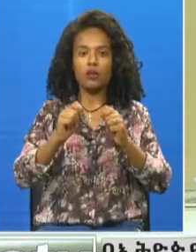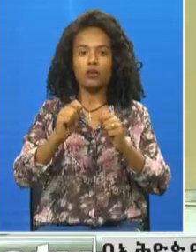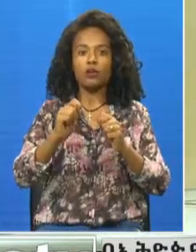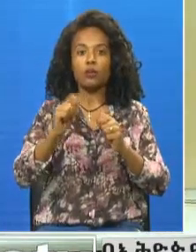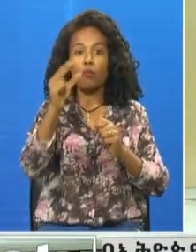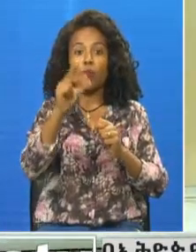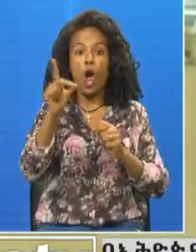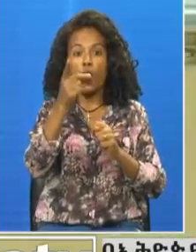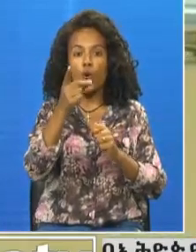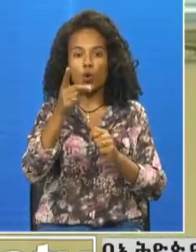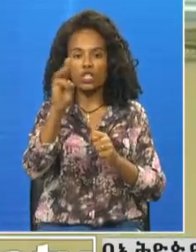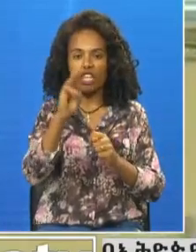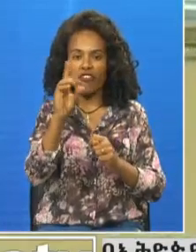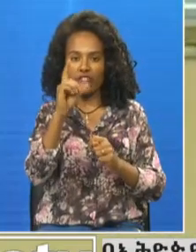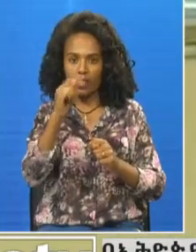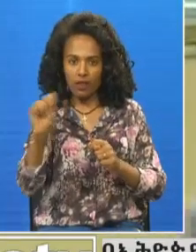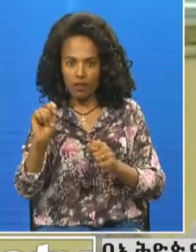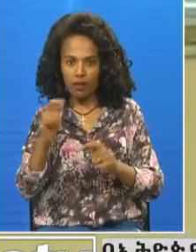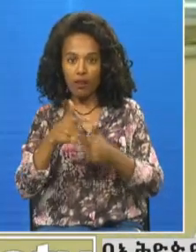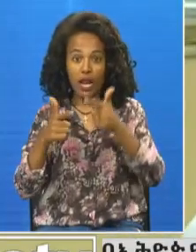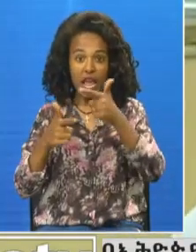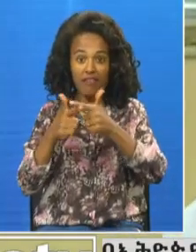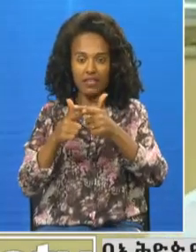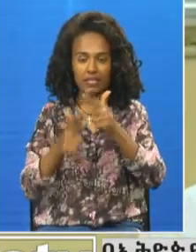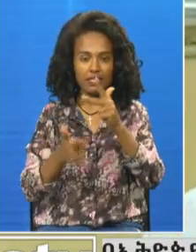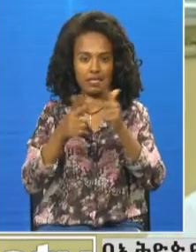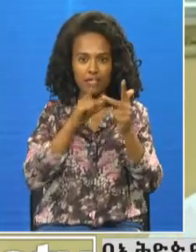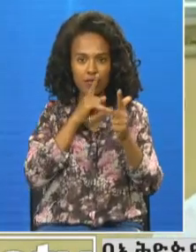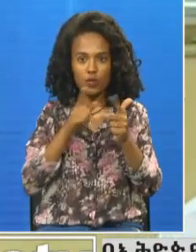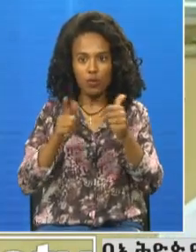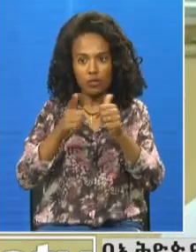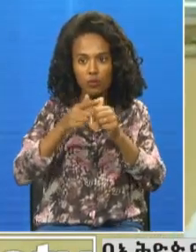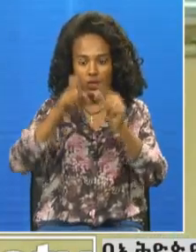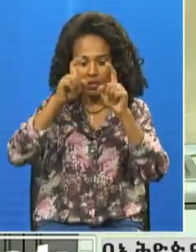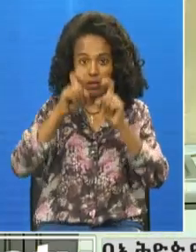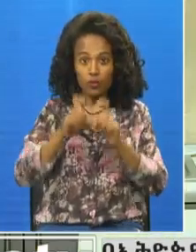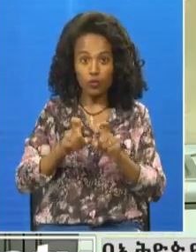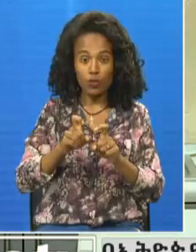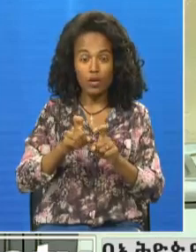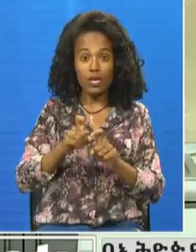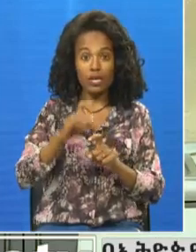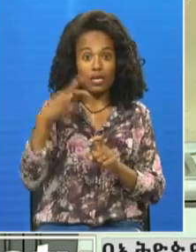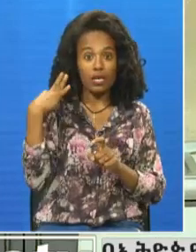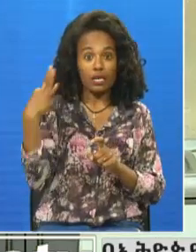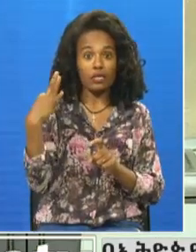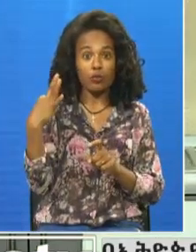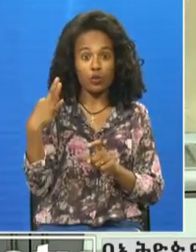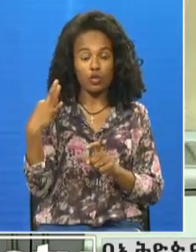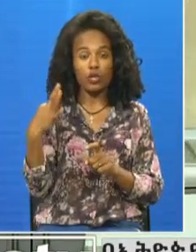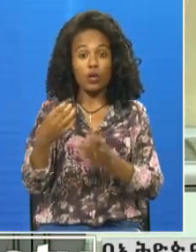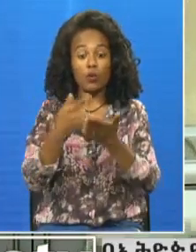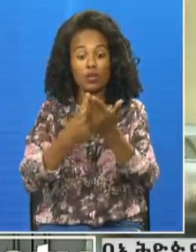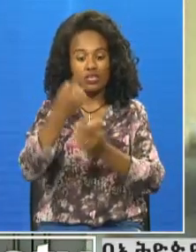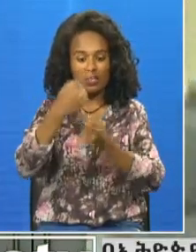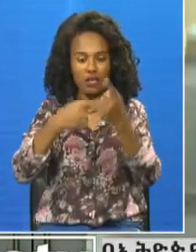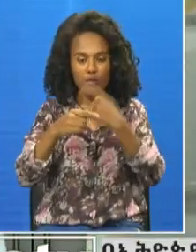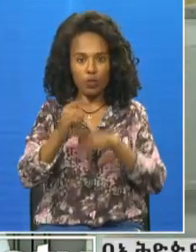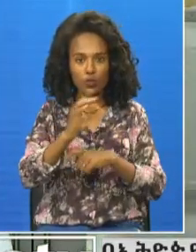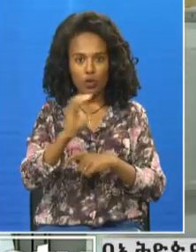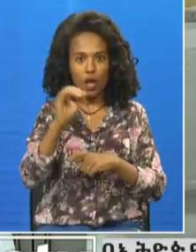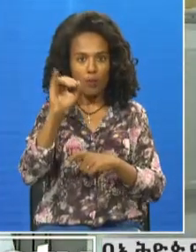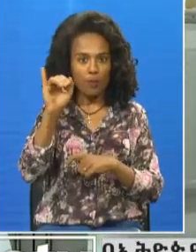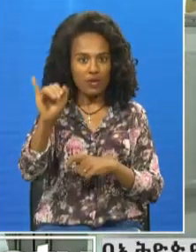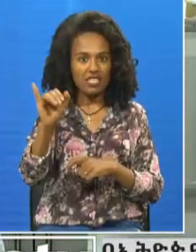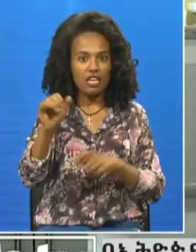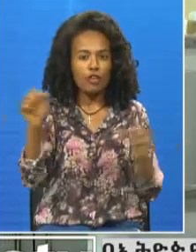የለበትም የሚለው የሚታወቅበት ነው። ከዚህ ባለፈም የኮቪድ-19 ቫይረስን ዘረመል በመመርመርና በመተንተን ቫይረሱ ነገ ምን ሆኖ ይመጣል፣